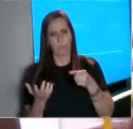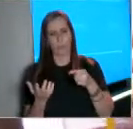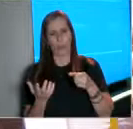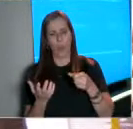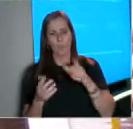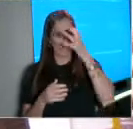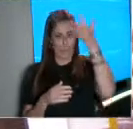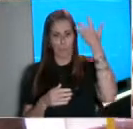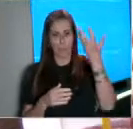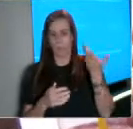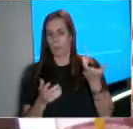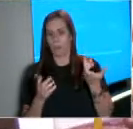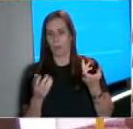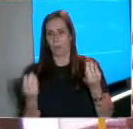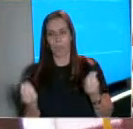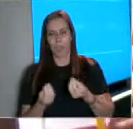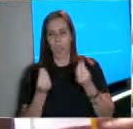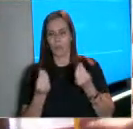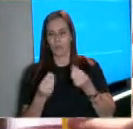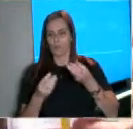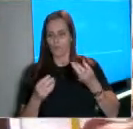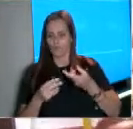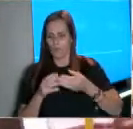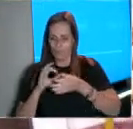לאיזשהו מדיניות עקבית.